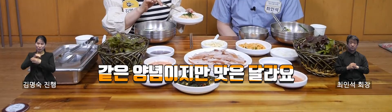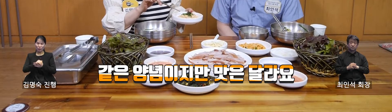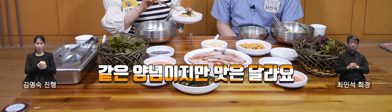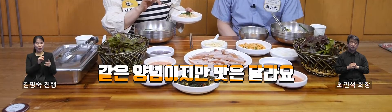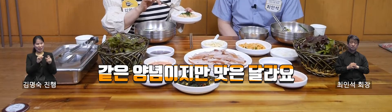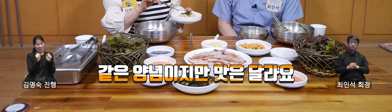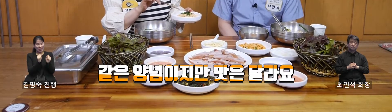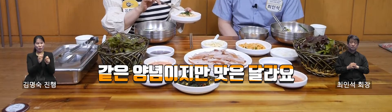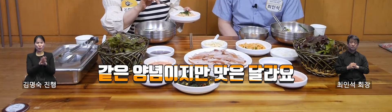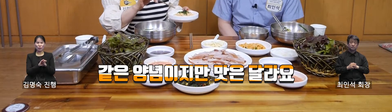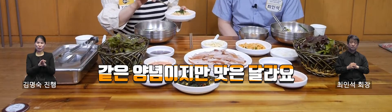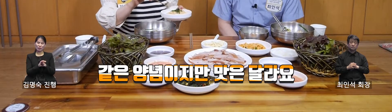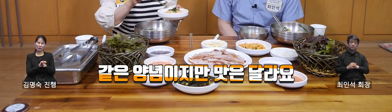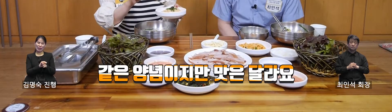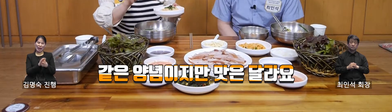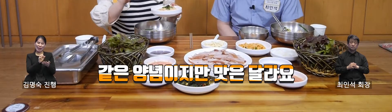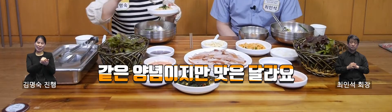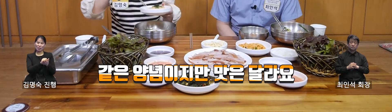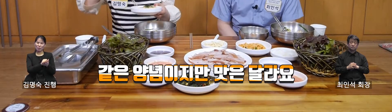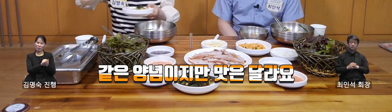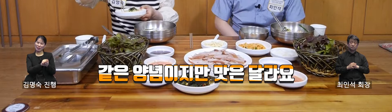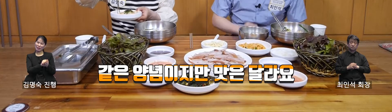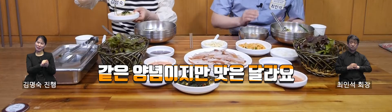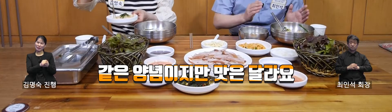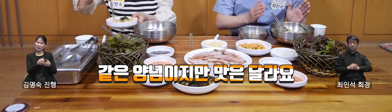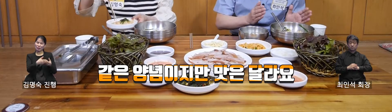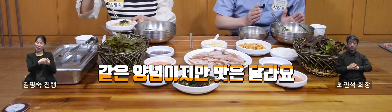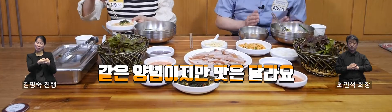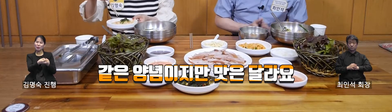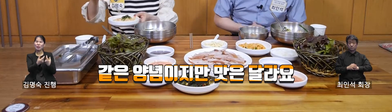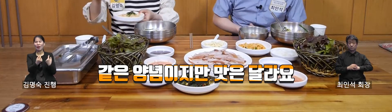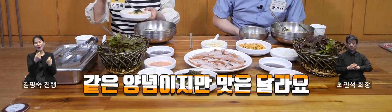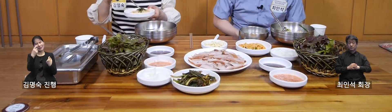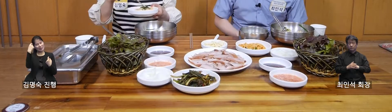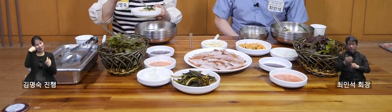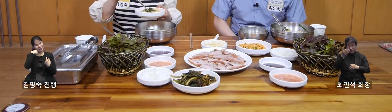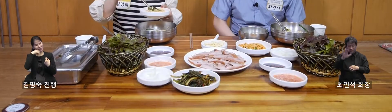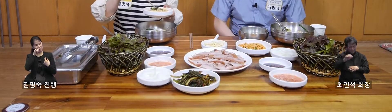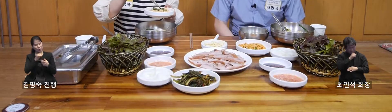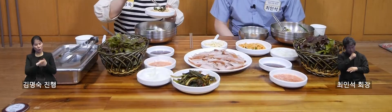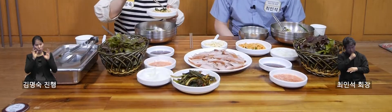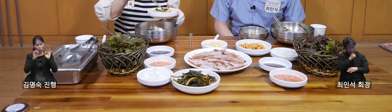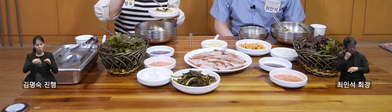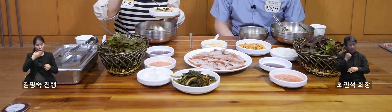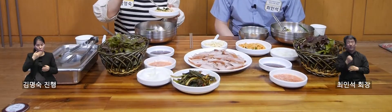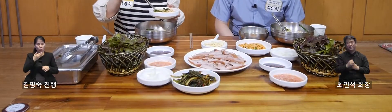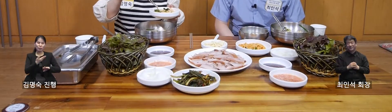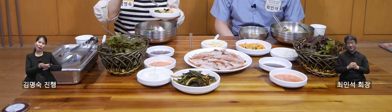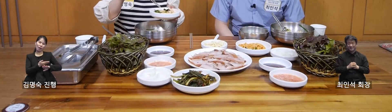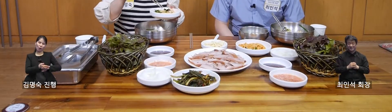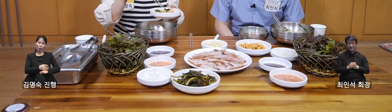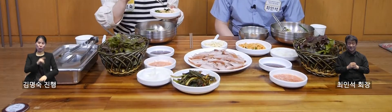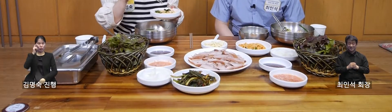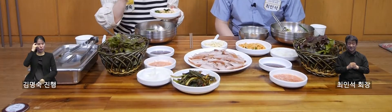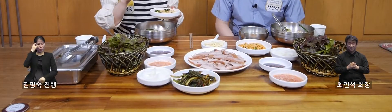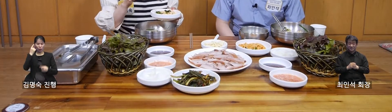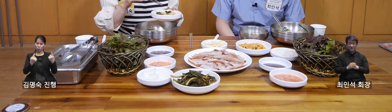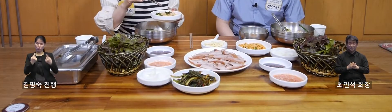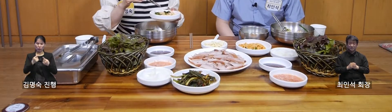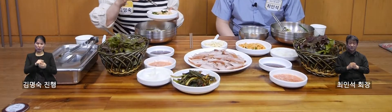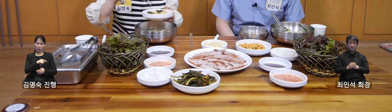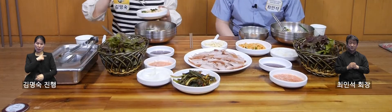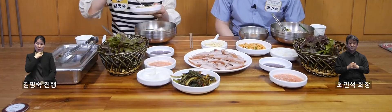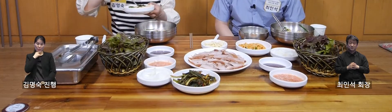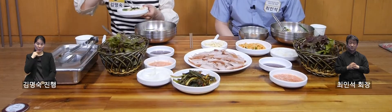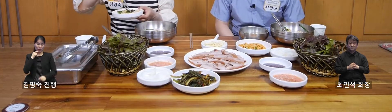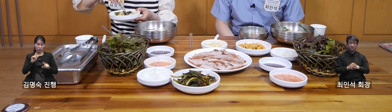양념이 좀 잘 안 배 있을 것 같은 예, 그런 그래도, 느낌이에요. 그래도 맛이 있네요. 예, 먹어보니까. 그러니까 생각한 것보다